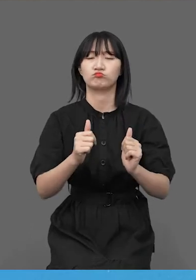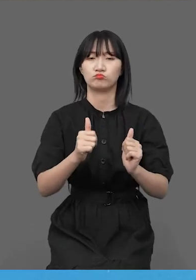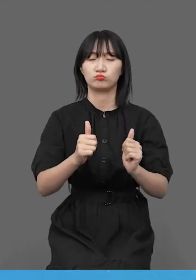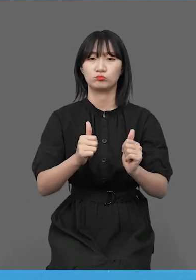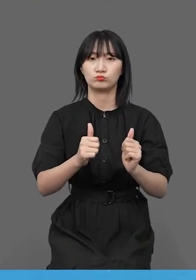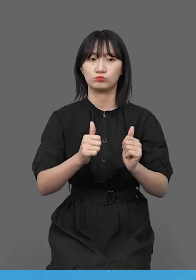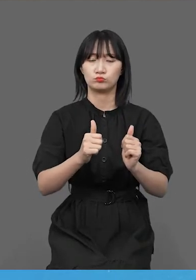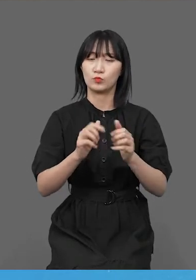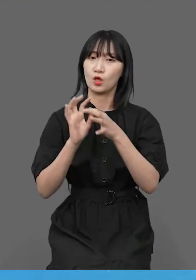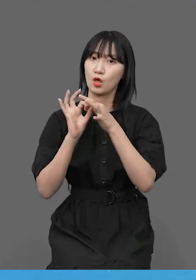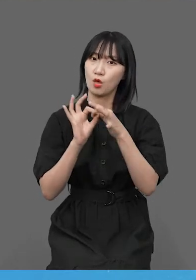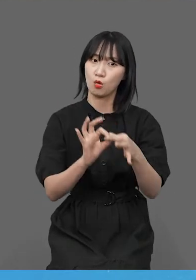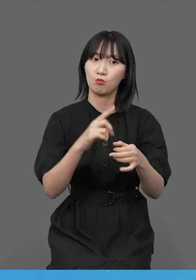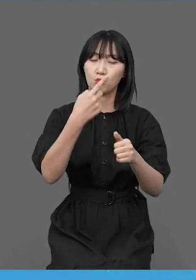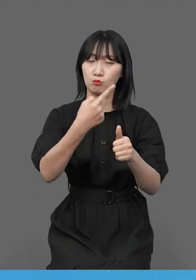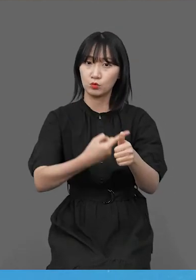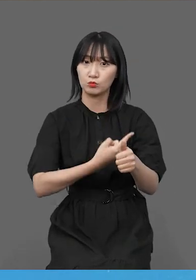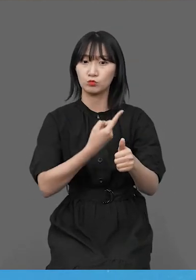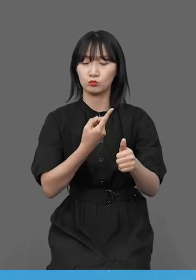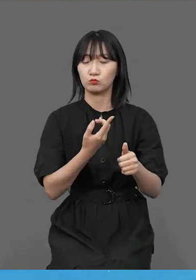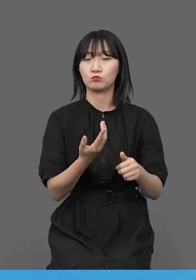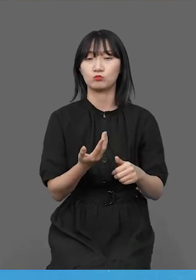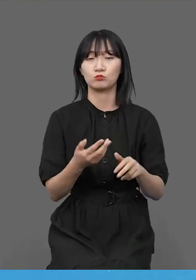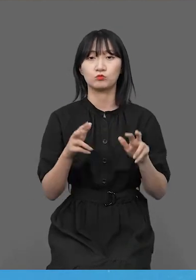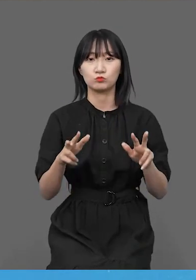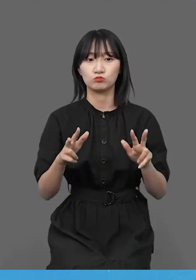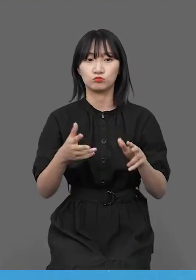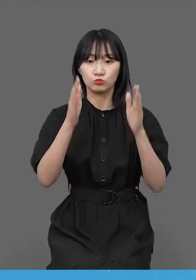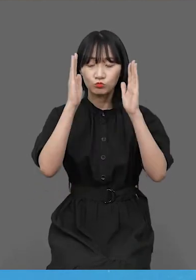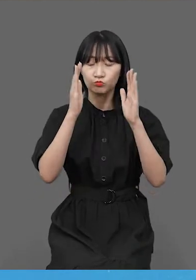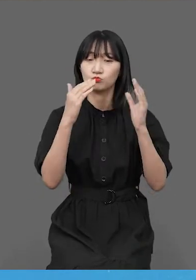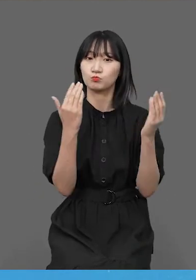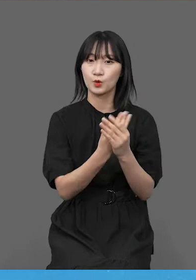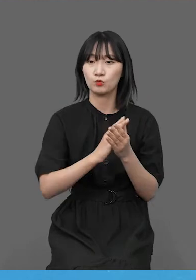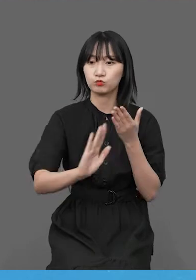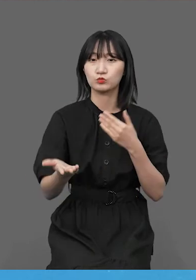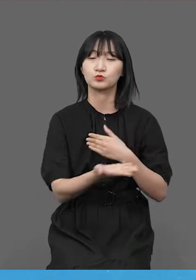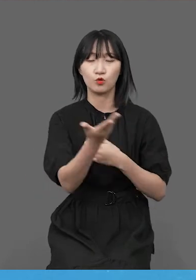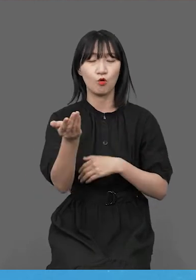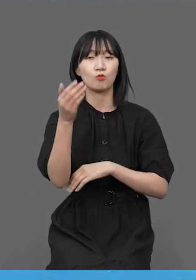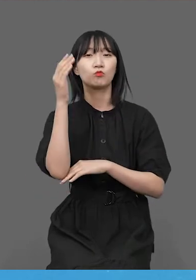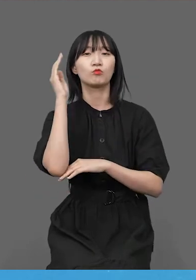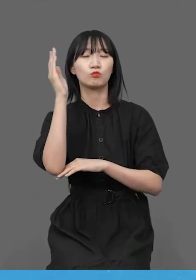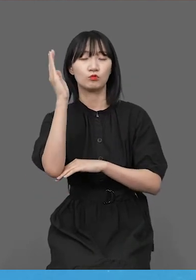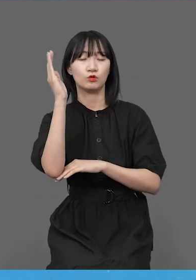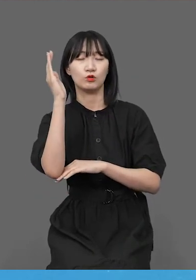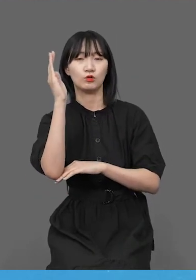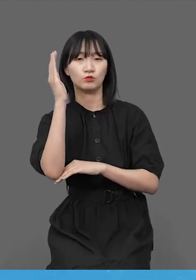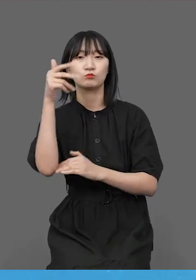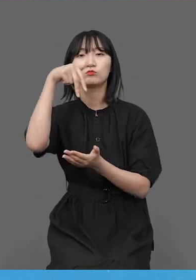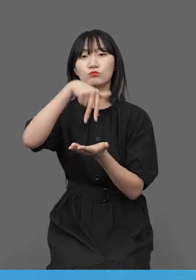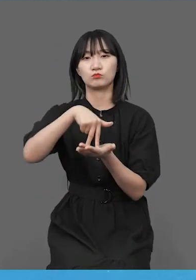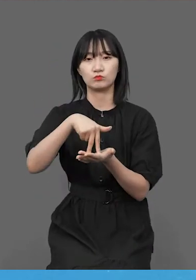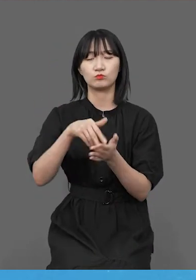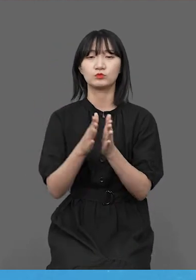공부가 뭐 이렇게 좀 쌓이다 보니까 여러분 앞에도 이런 주제로 얘기를 하는 자리에 서게 된 것 같기도